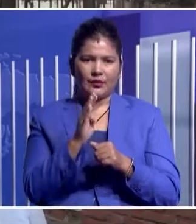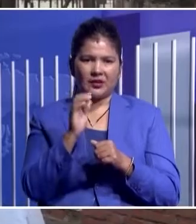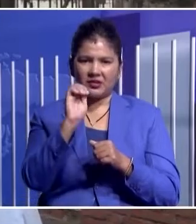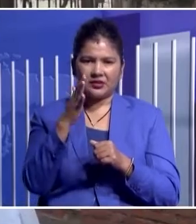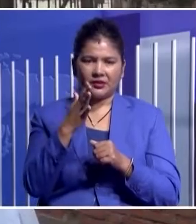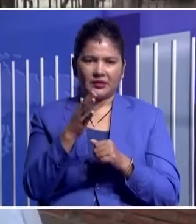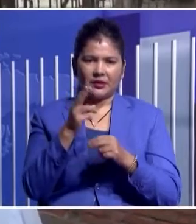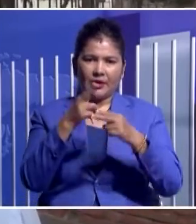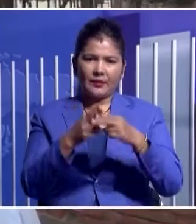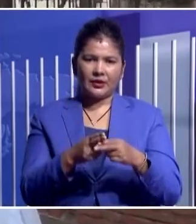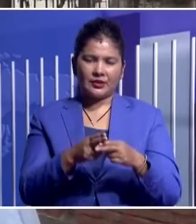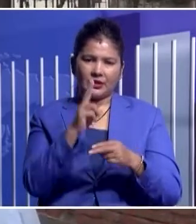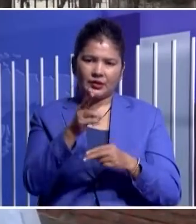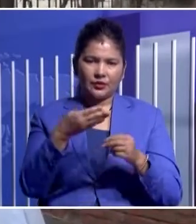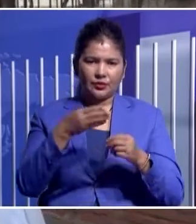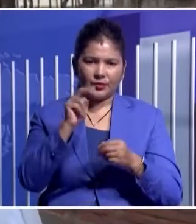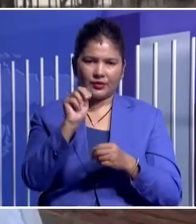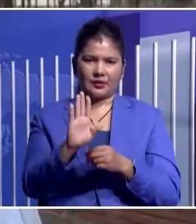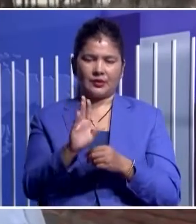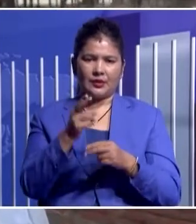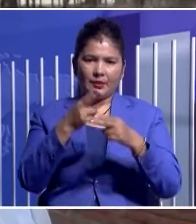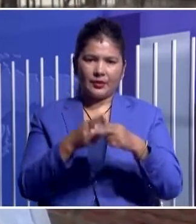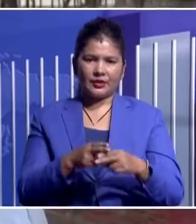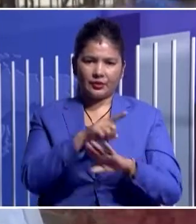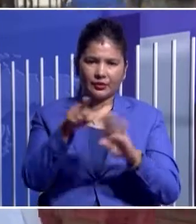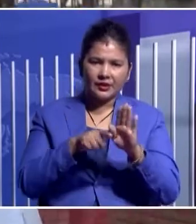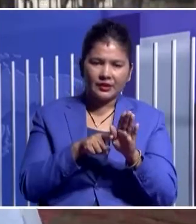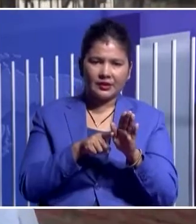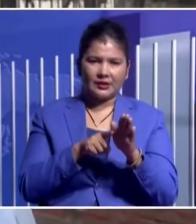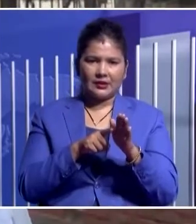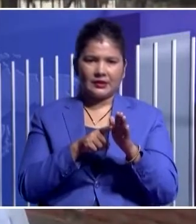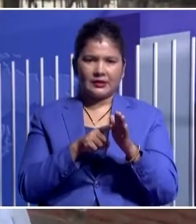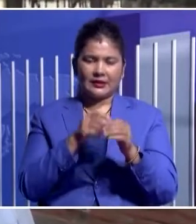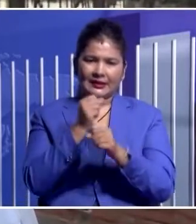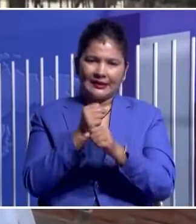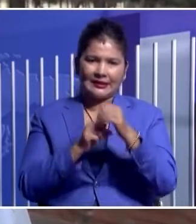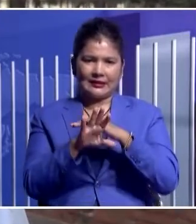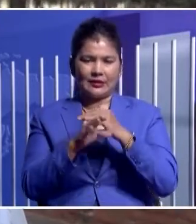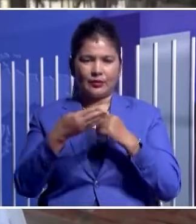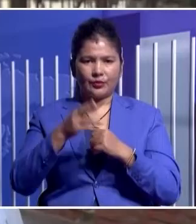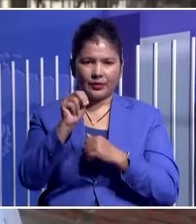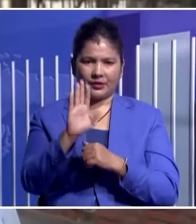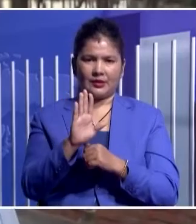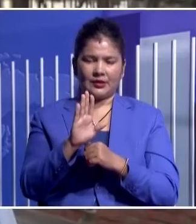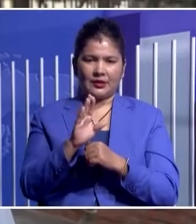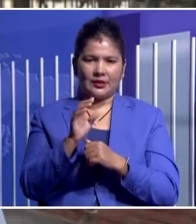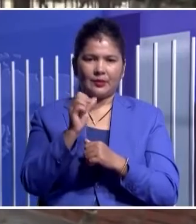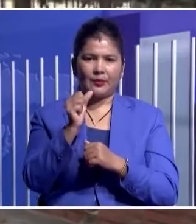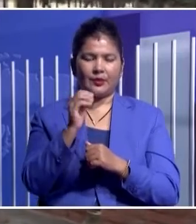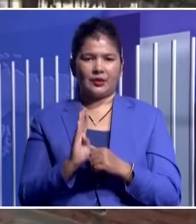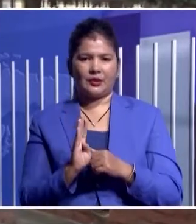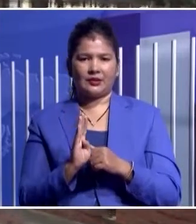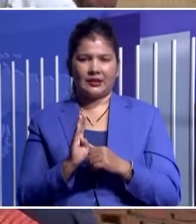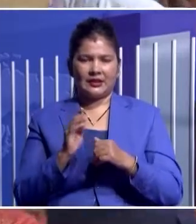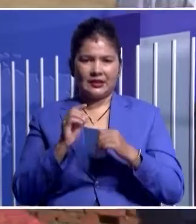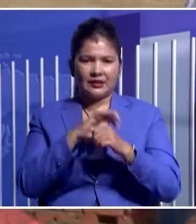सक्दैनन्। बजेट यस्तै हुनुपर्छ र बजेटको नीति चाहिँ जति छ त्यति कार्बनमा हुनुपर्छ, कार्बन भयो भने बल्ल चाहिँ देश